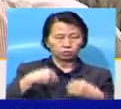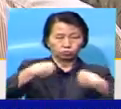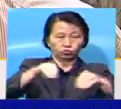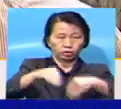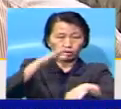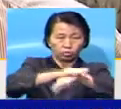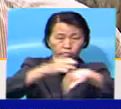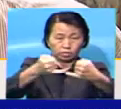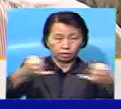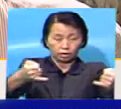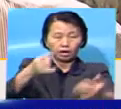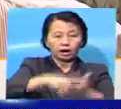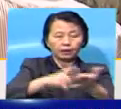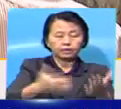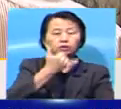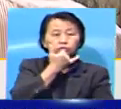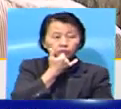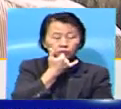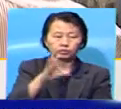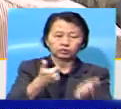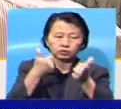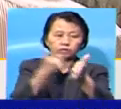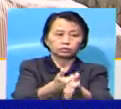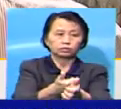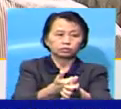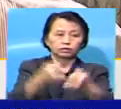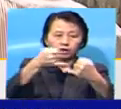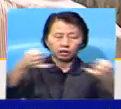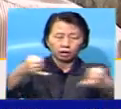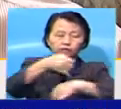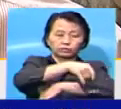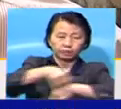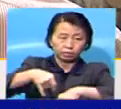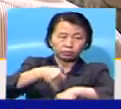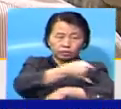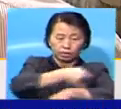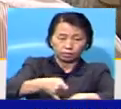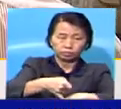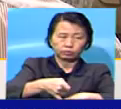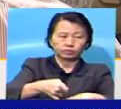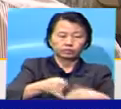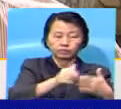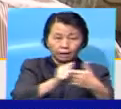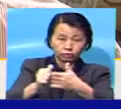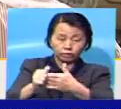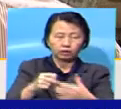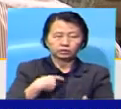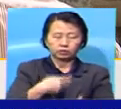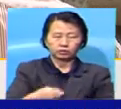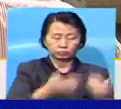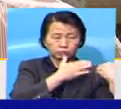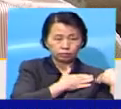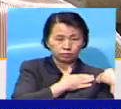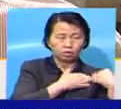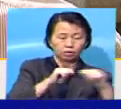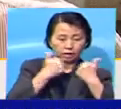Jadi apa juga kesalahan itu tertakluk kepada garis panduan ataupun akta yang berkaitan. Jadi kita lebih memberi peranan